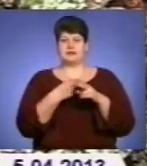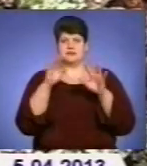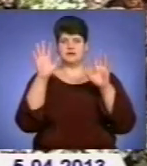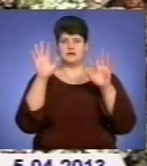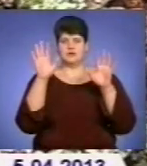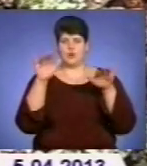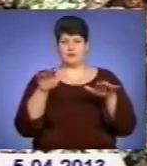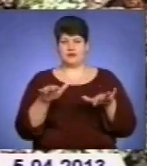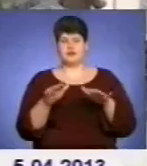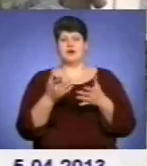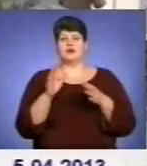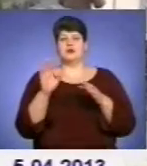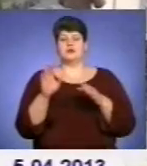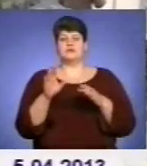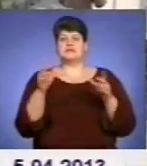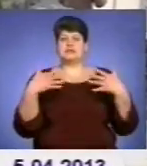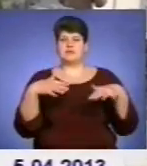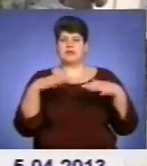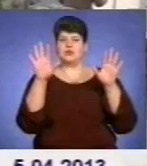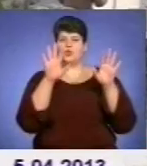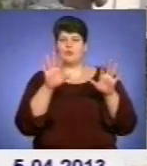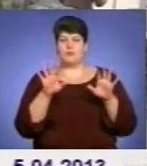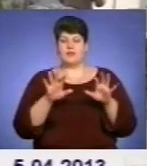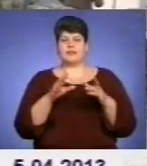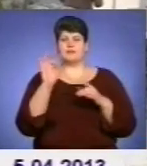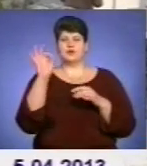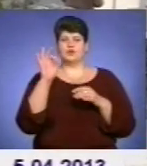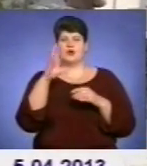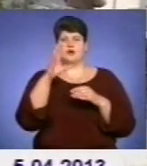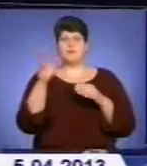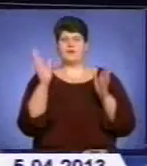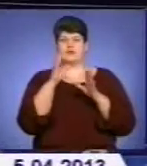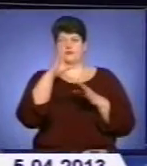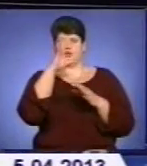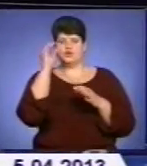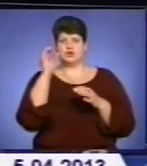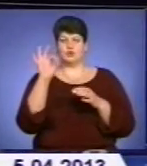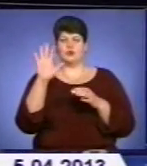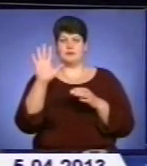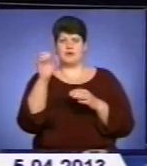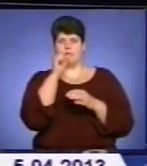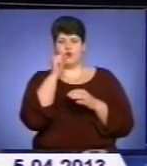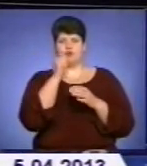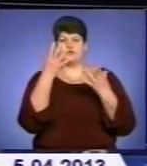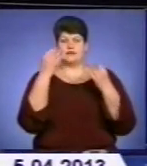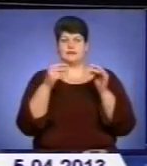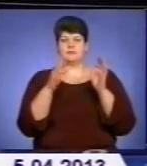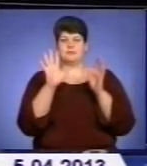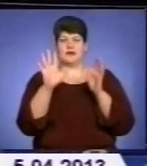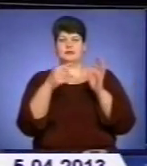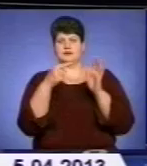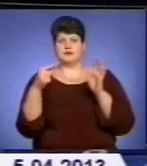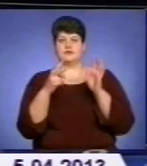вранці на дорогах ожеледиться, слабкий туман. Температури повітря вночі 0,5 морозу, в день 2,7 тепла. Поступове